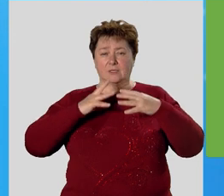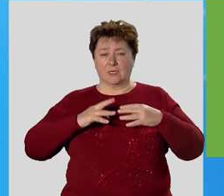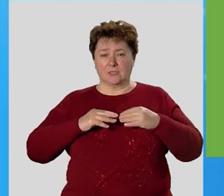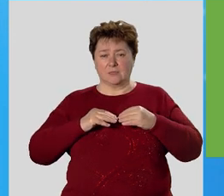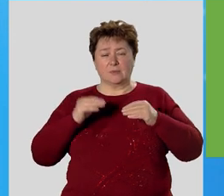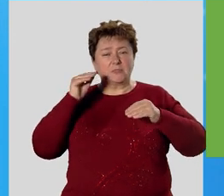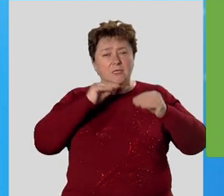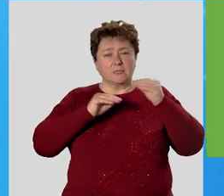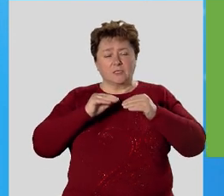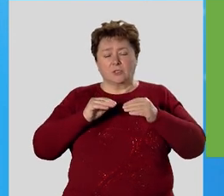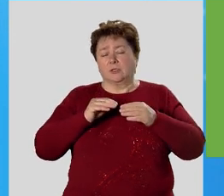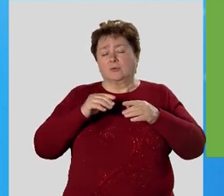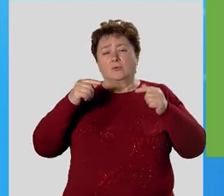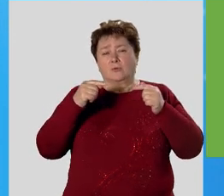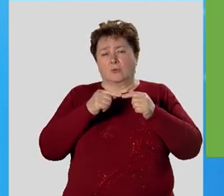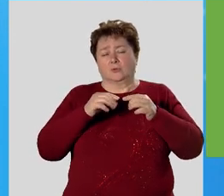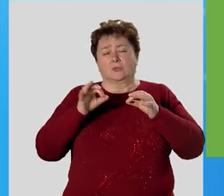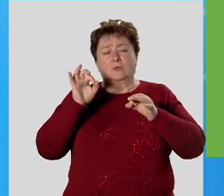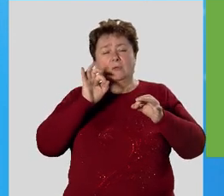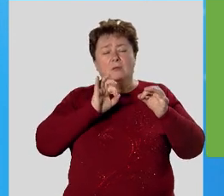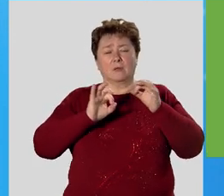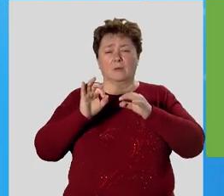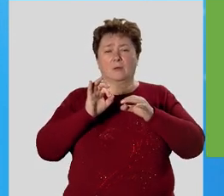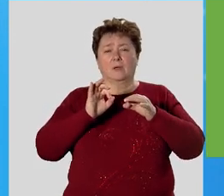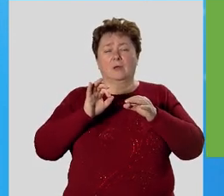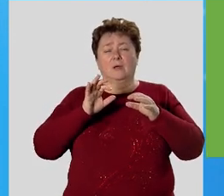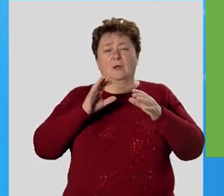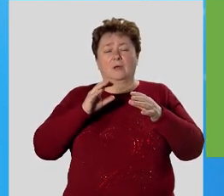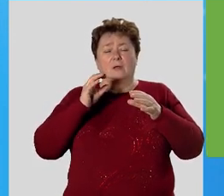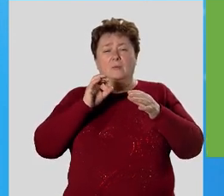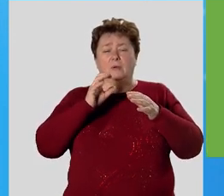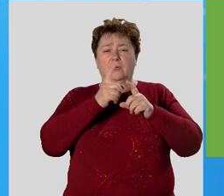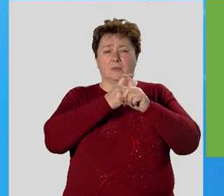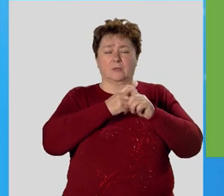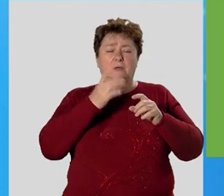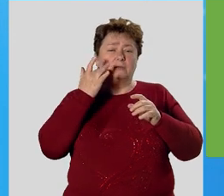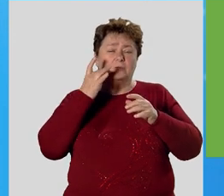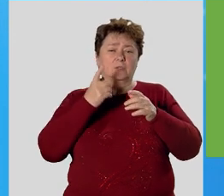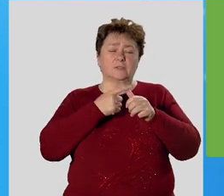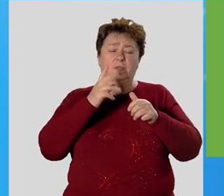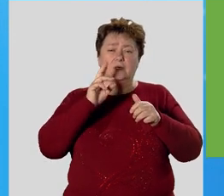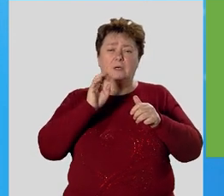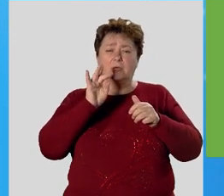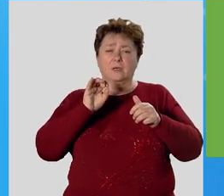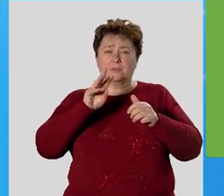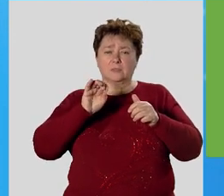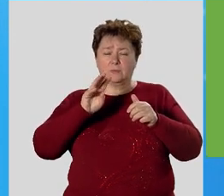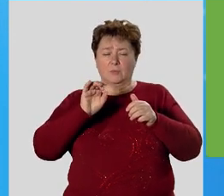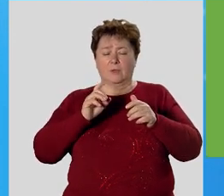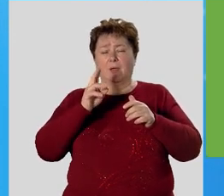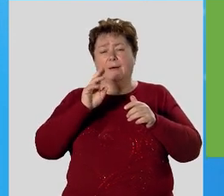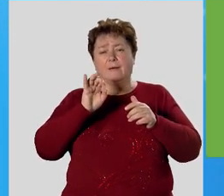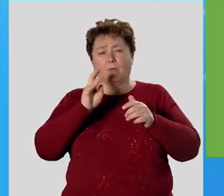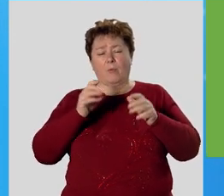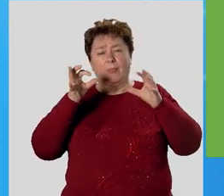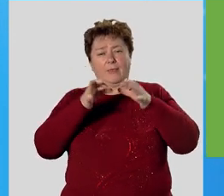организма содержат определенный набор хромосом, который называют кариотипом, от греческого